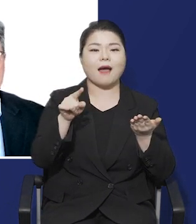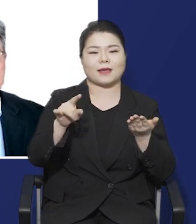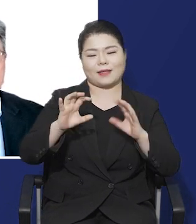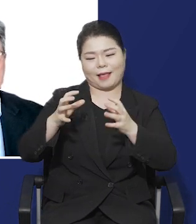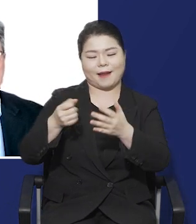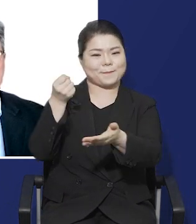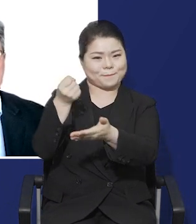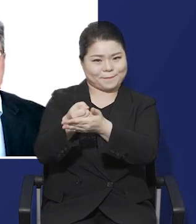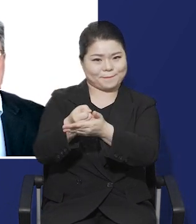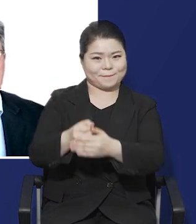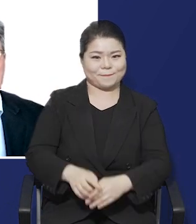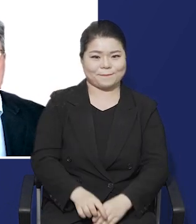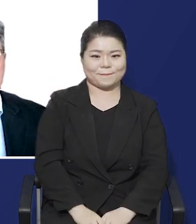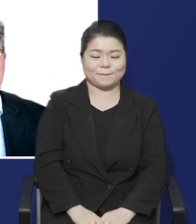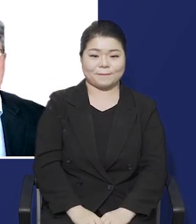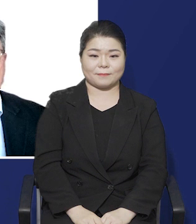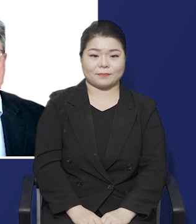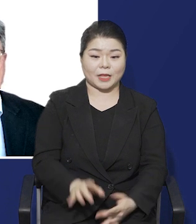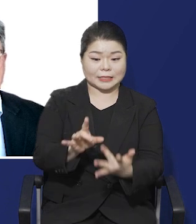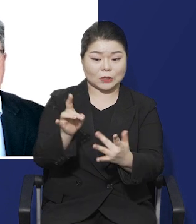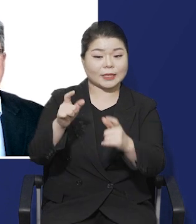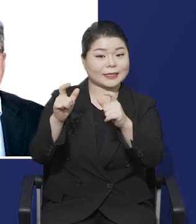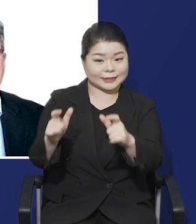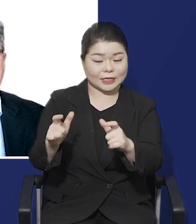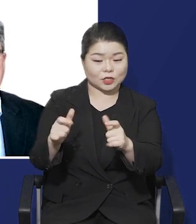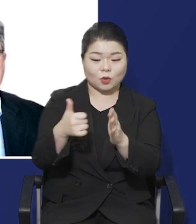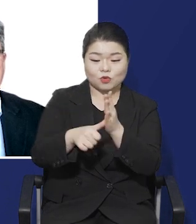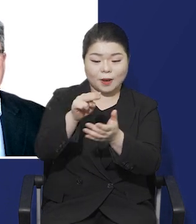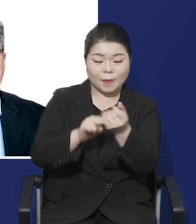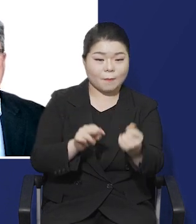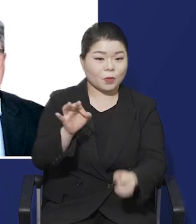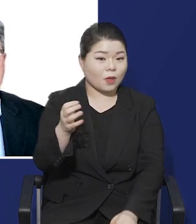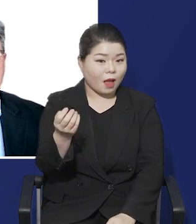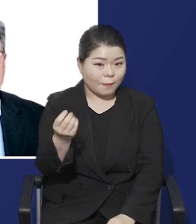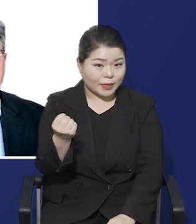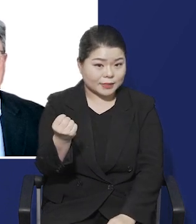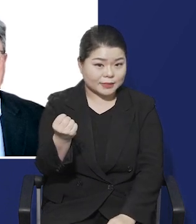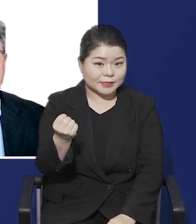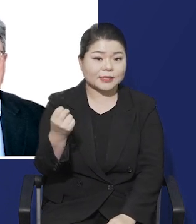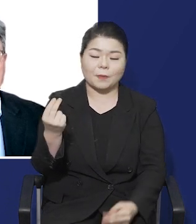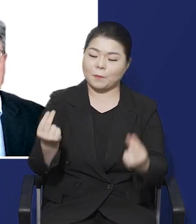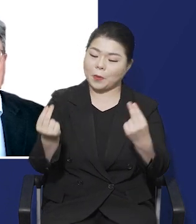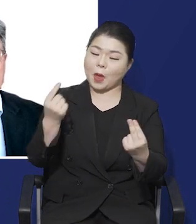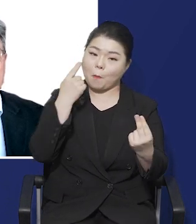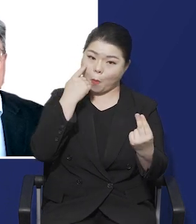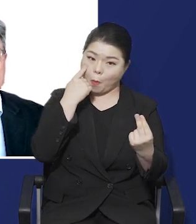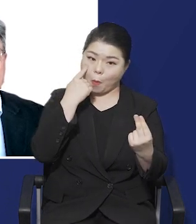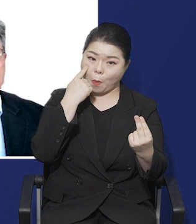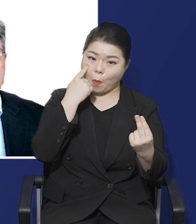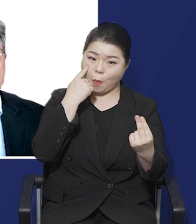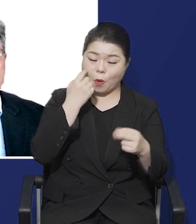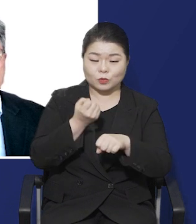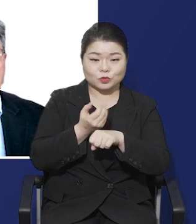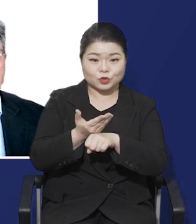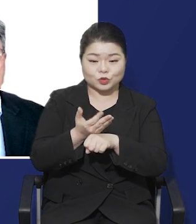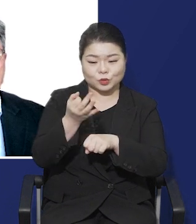단계가 되겠습니다. 선택된 지역에서 제품의 판매 가격이 어떤지를 상호 비교하고 수출